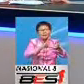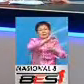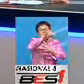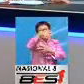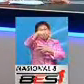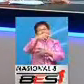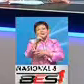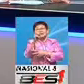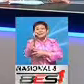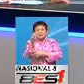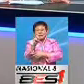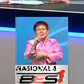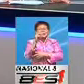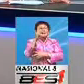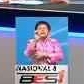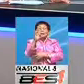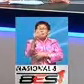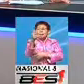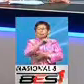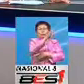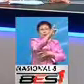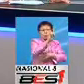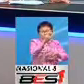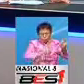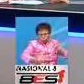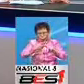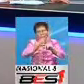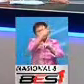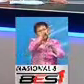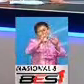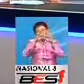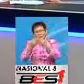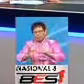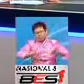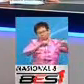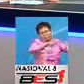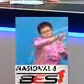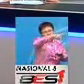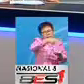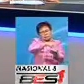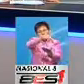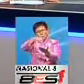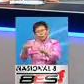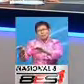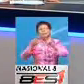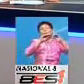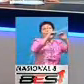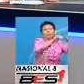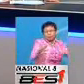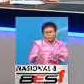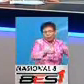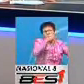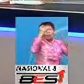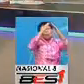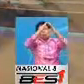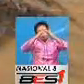JPBD Kemaman, Muhammad Azri Syakri, seramai 70 penduduk daripada 13 keluarga ditempatkan di pusat-pusat pemindahan berikutan kawasan